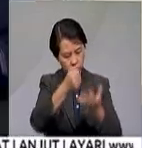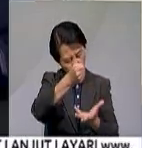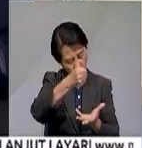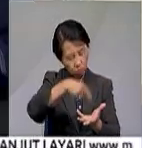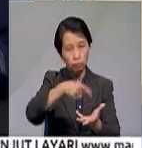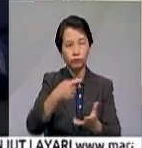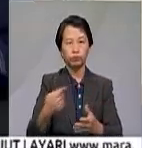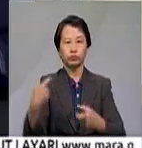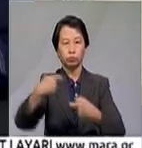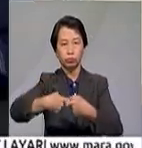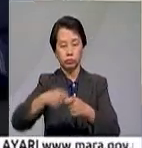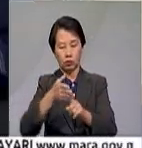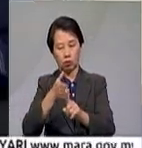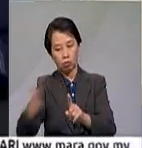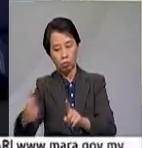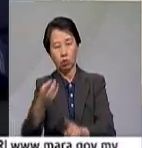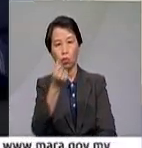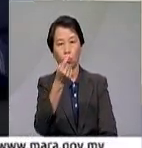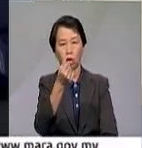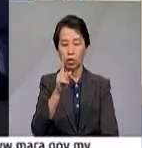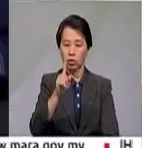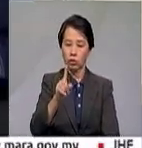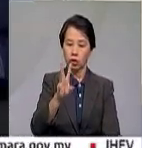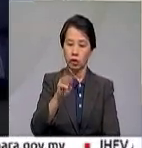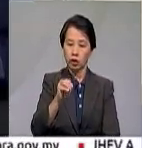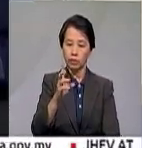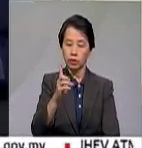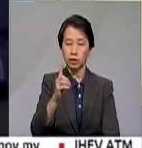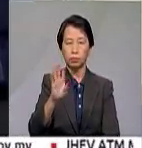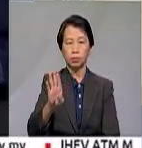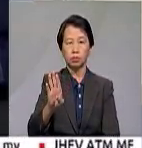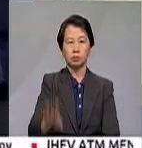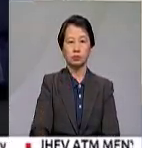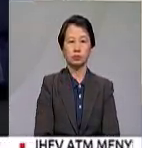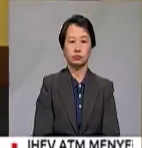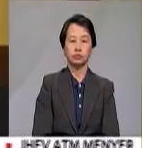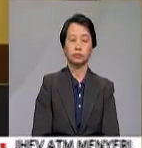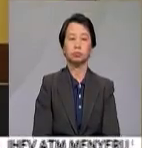dengan skandal penyelewengan dana wang Malaysia Development Berhad 1 MTB.